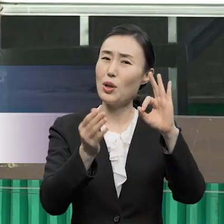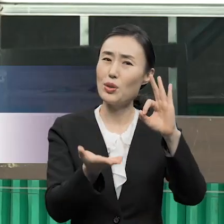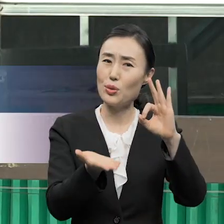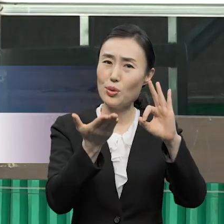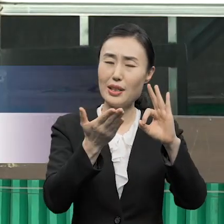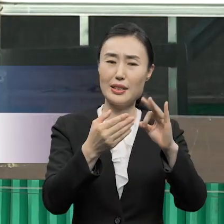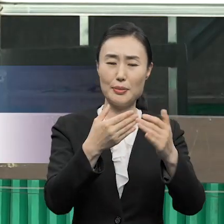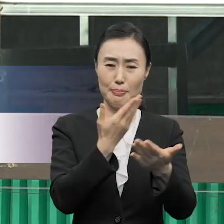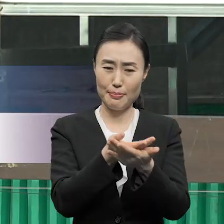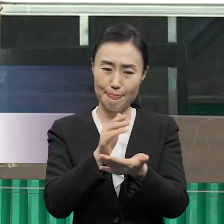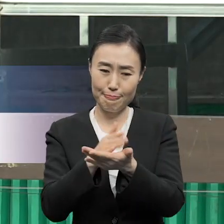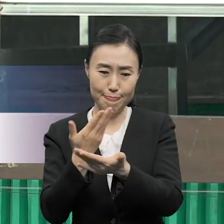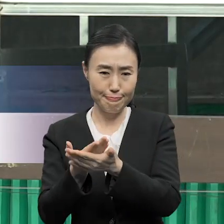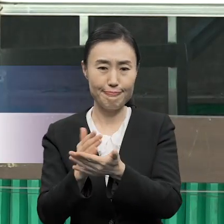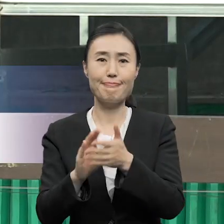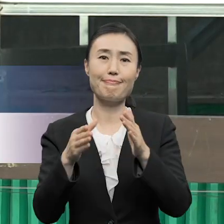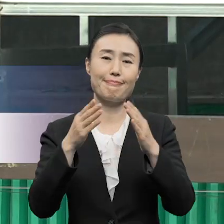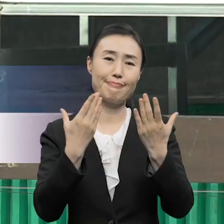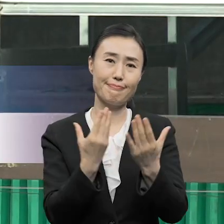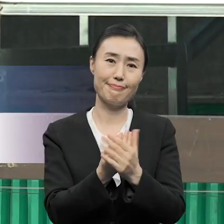초까지 확충할 계획입니다.